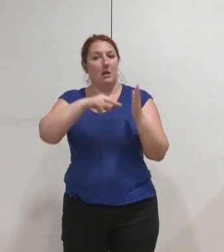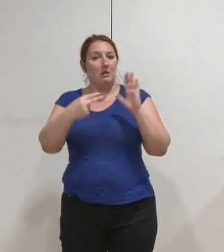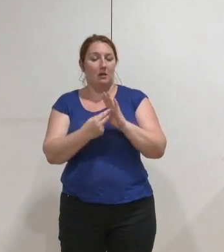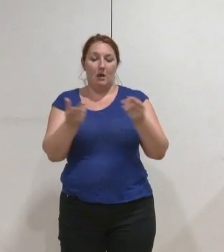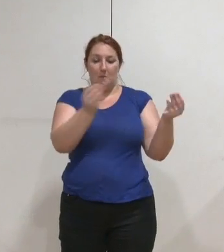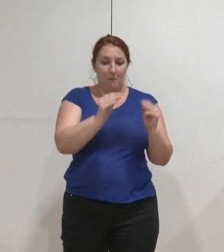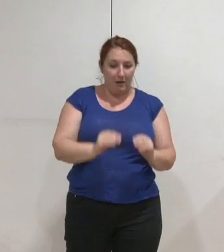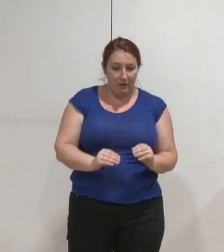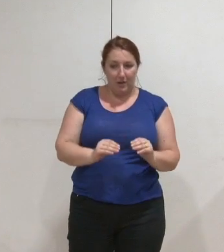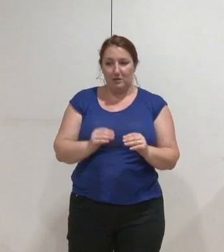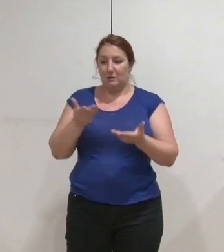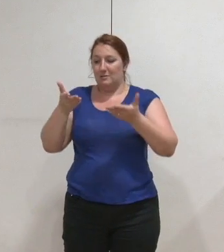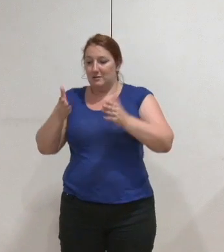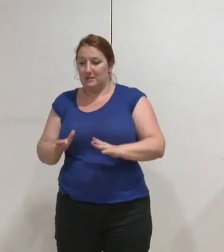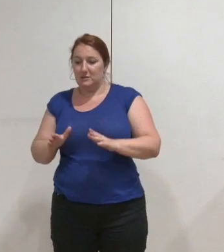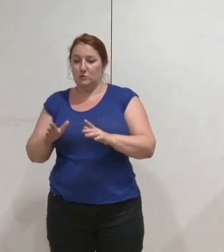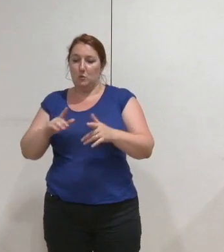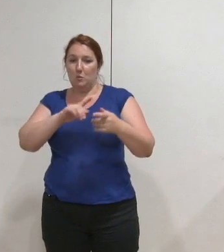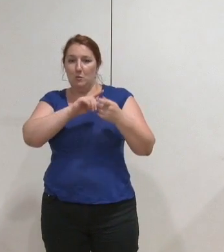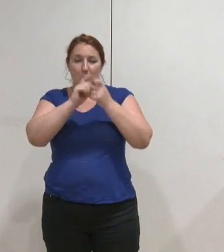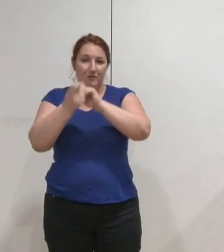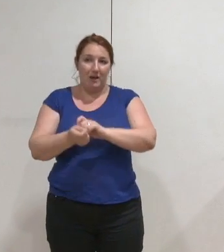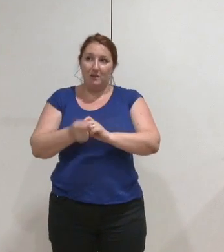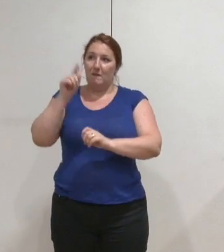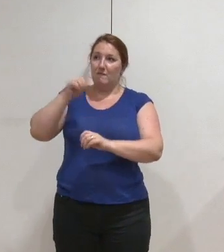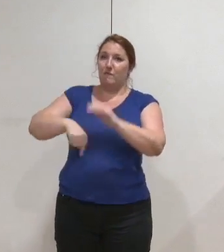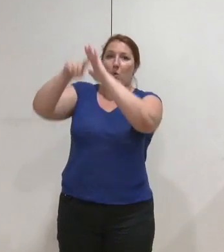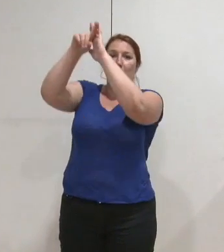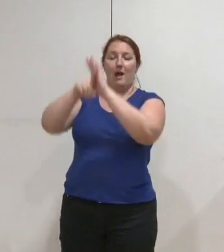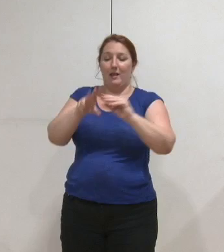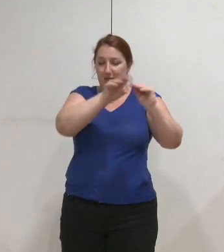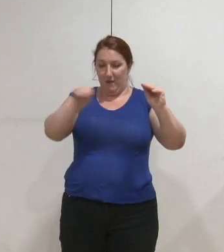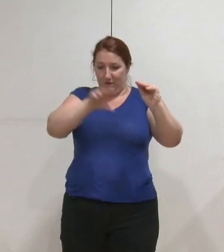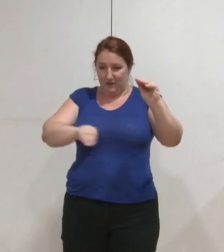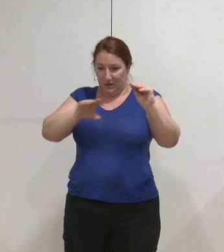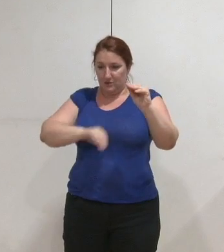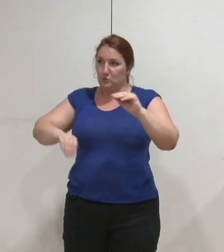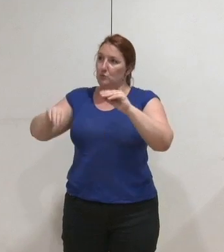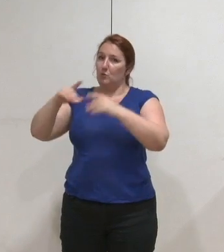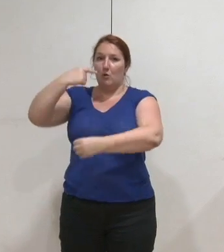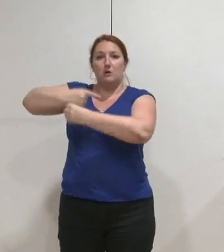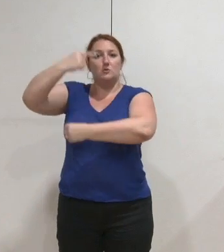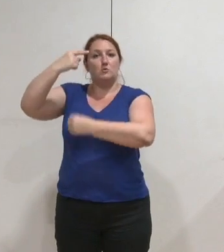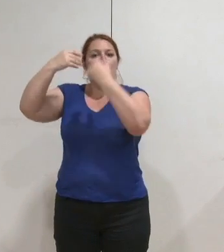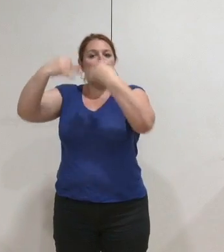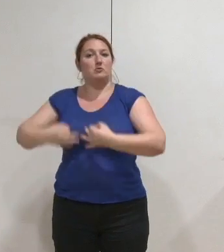des décisions modificatives aux règles d'affectation des résultats prescrit dans les instructions budgétaires et